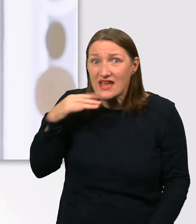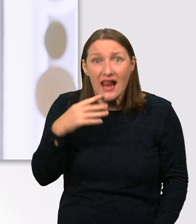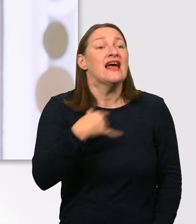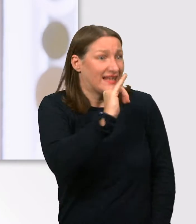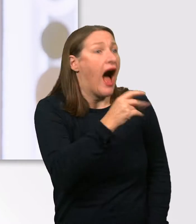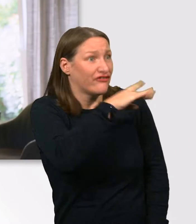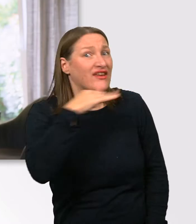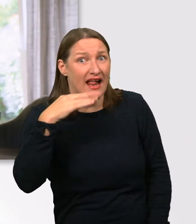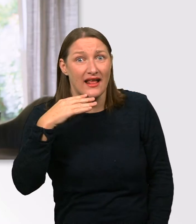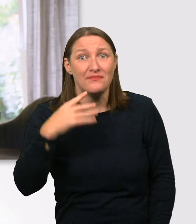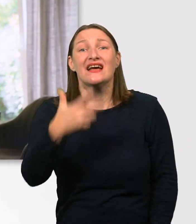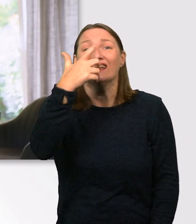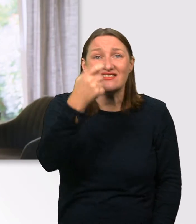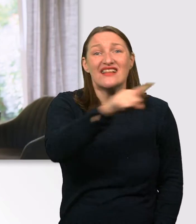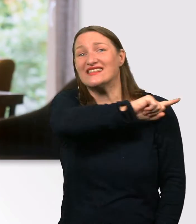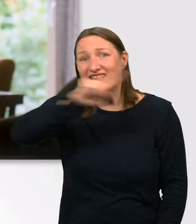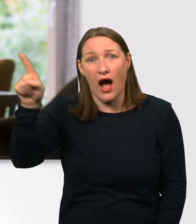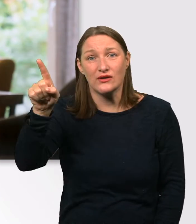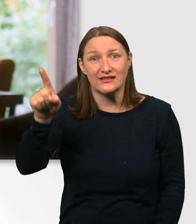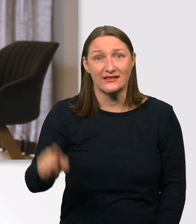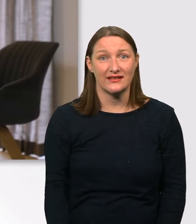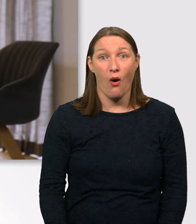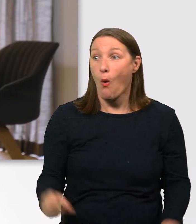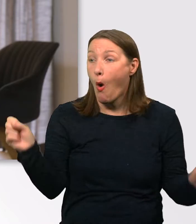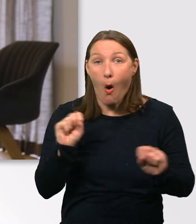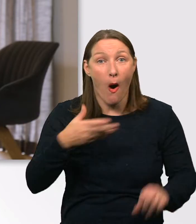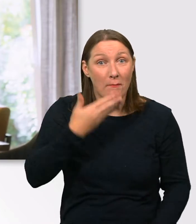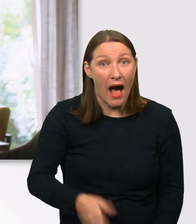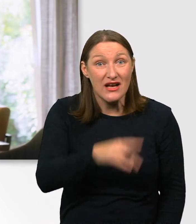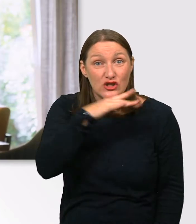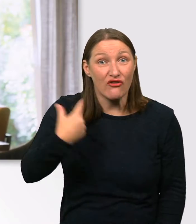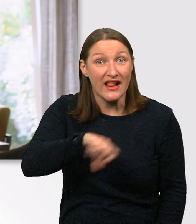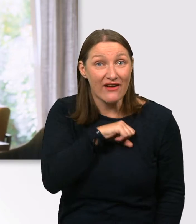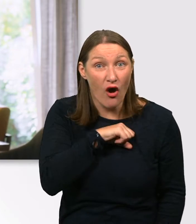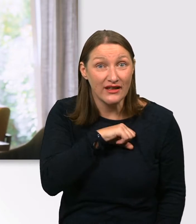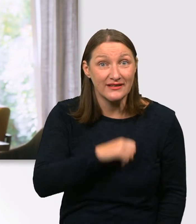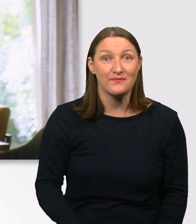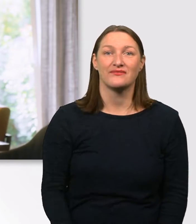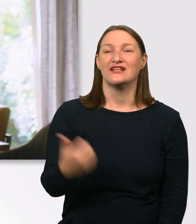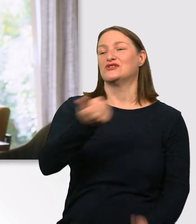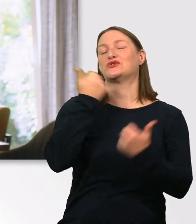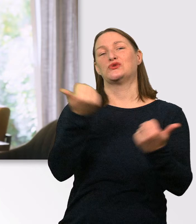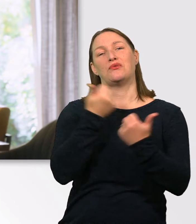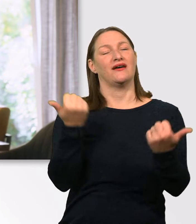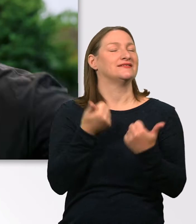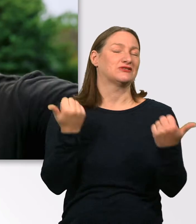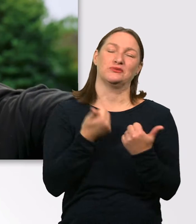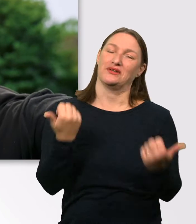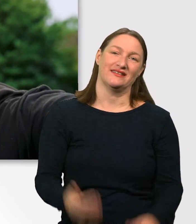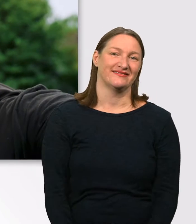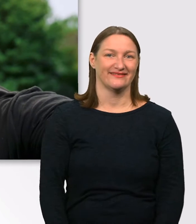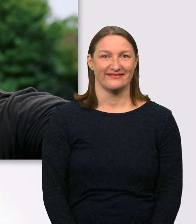sage, ja, 20.000. What? Wieso, wir gewonnen? Ja, dann habe ich gesagt, super, geil, finde ich Hammer.